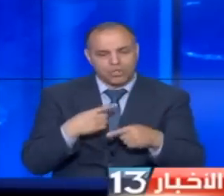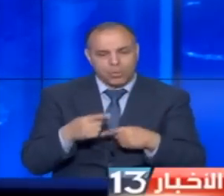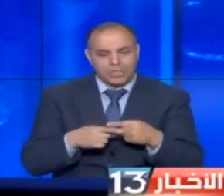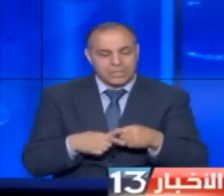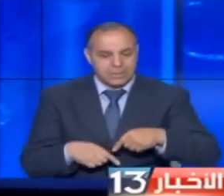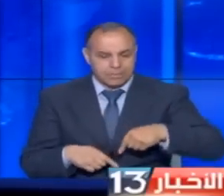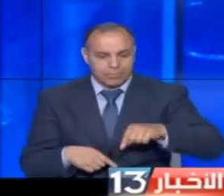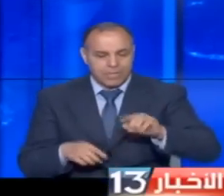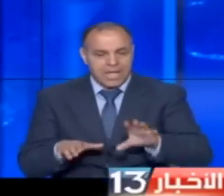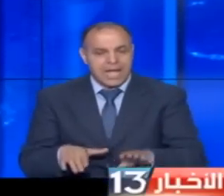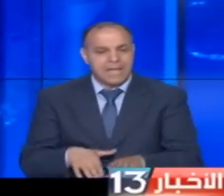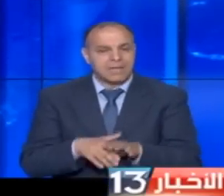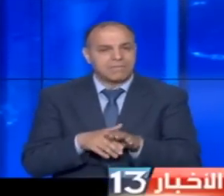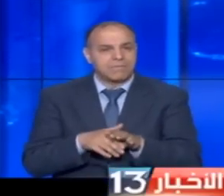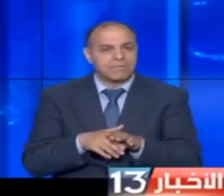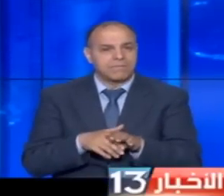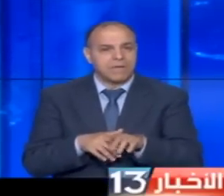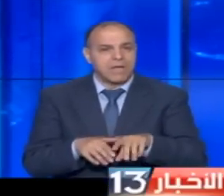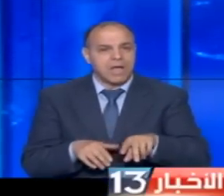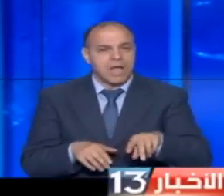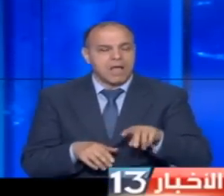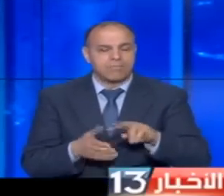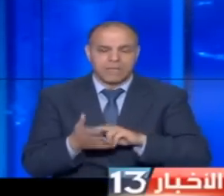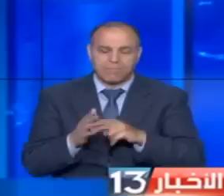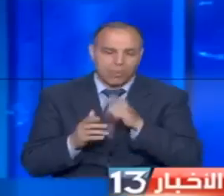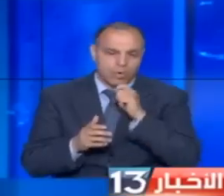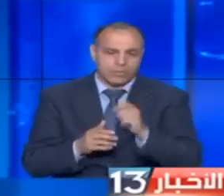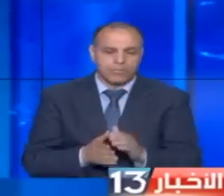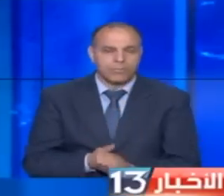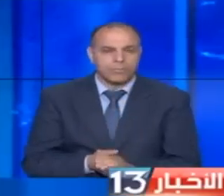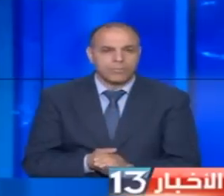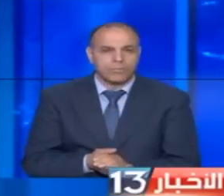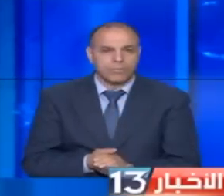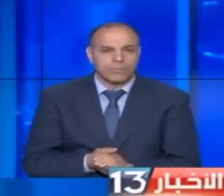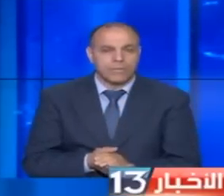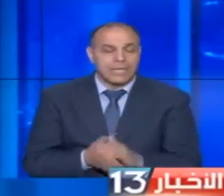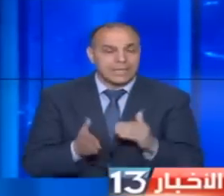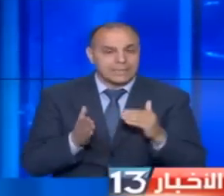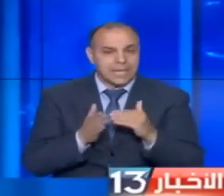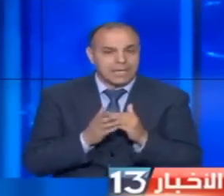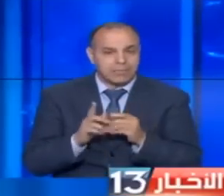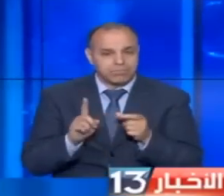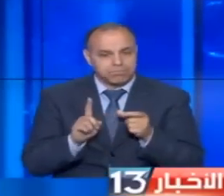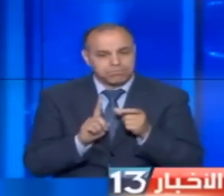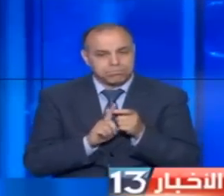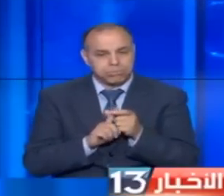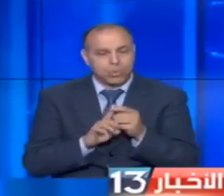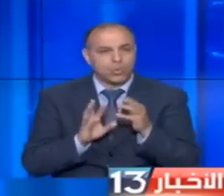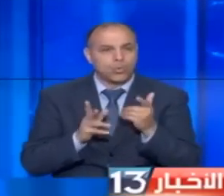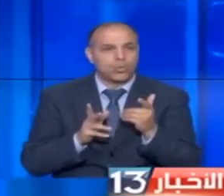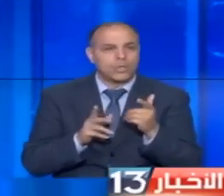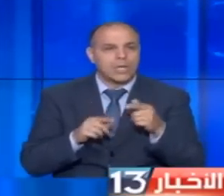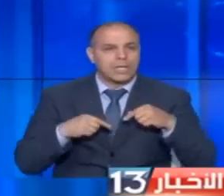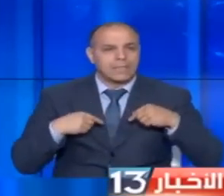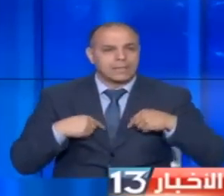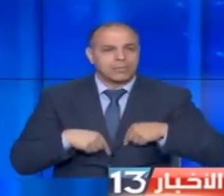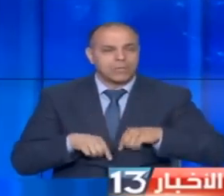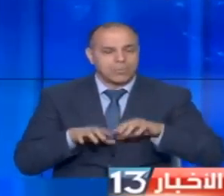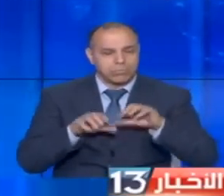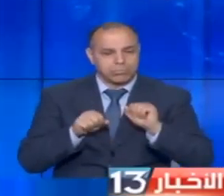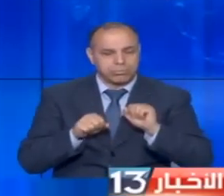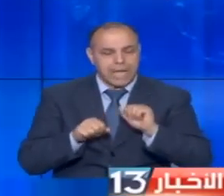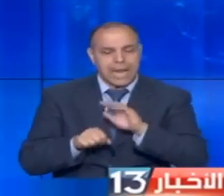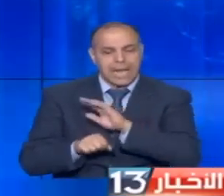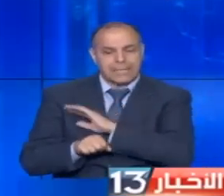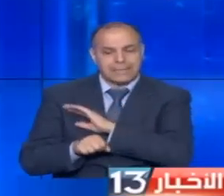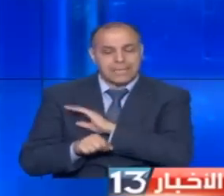احتفالا باب الفنون في تحدي الحصار الظالم الذي تفرضه حكومه محتله على قطاع